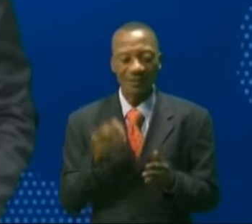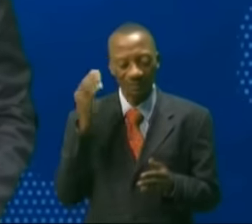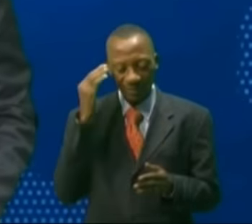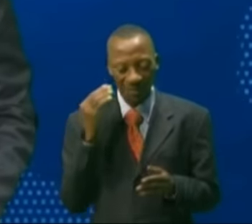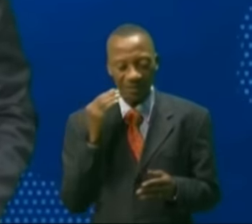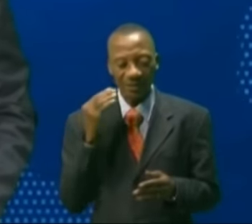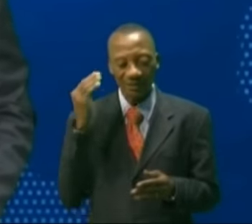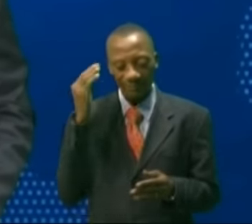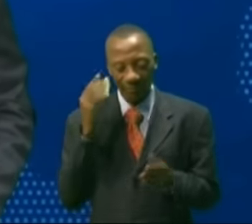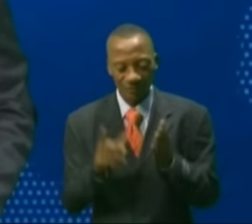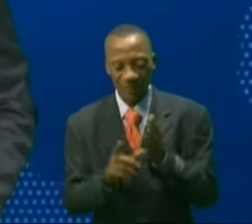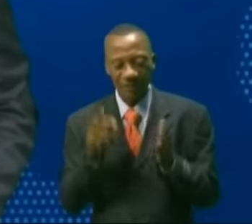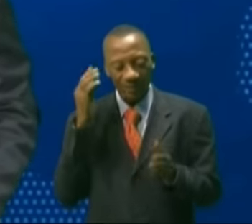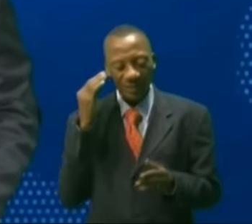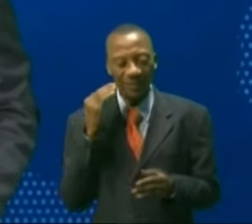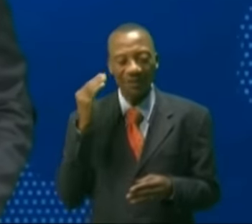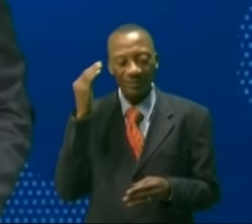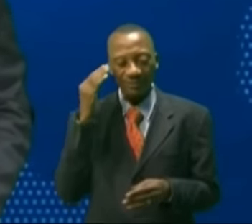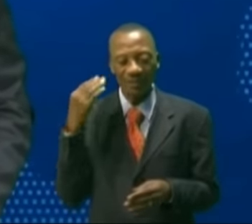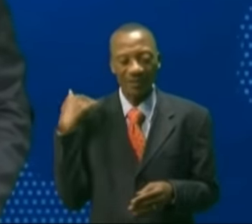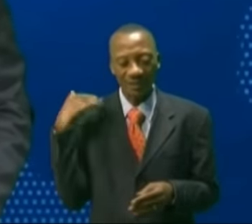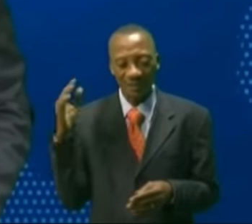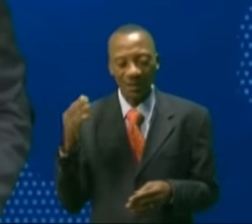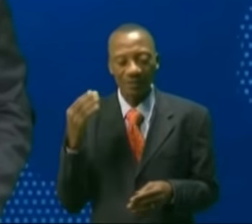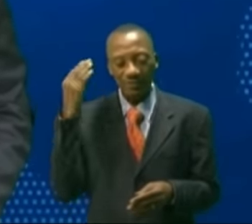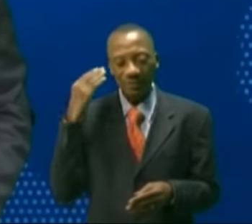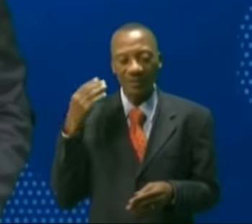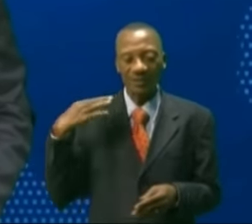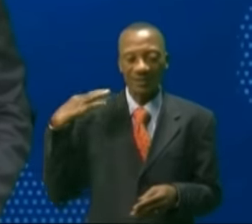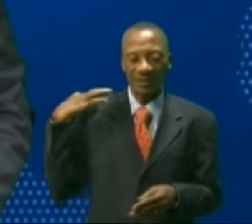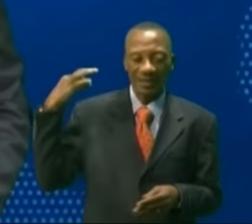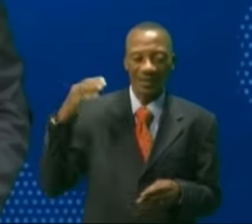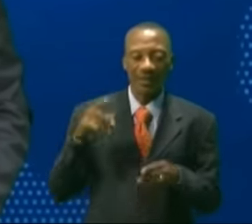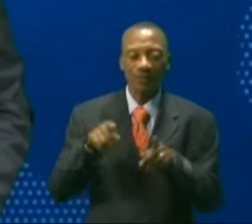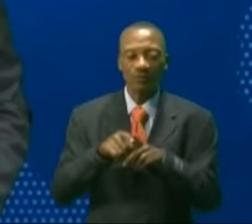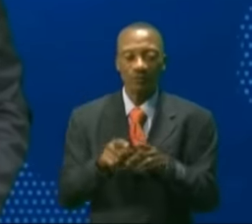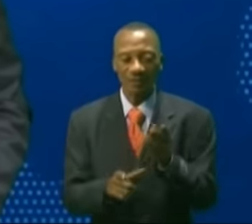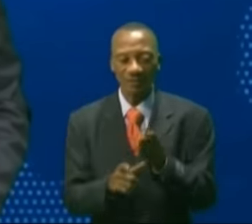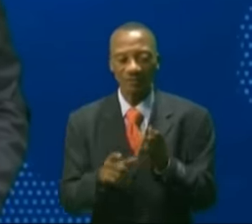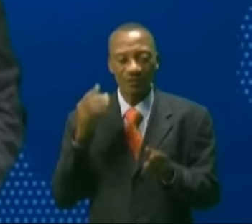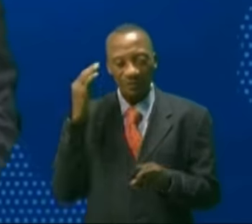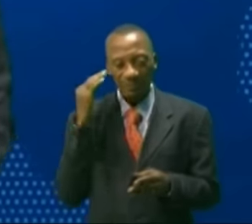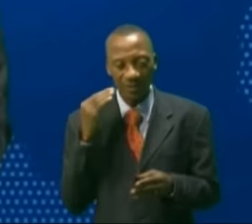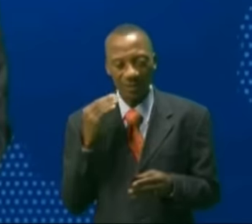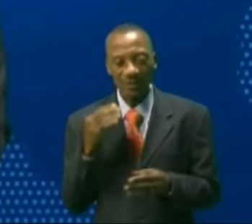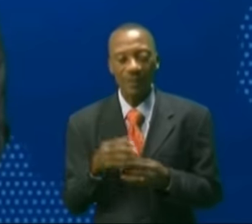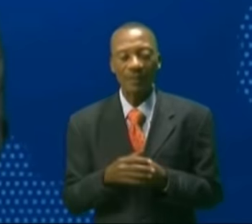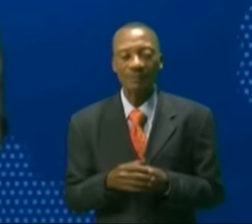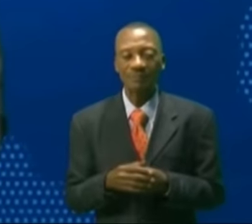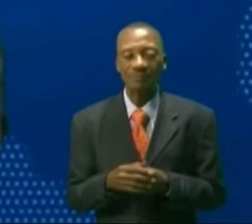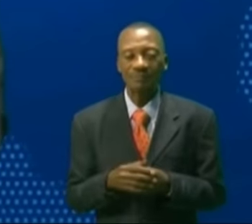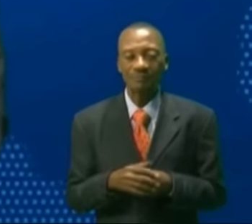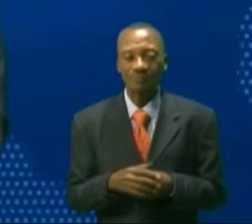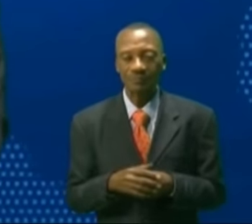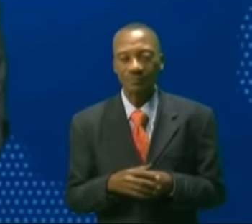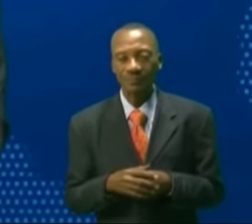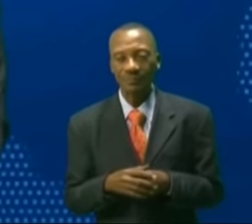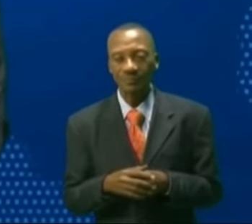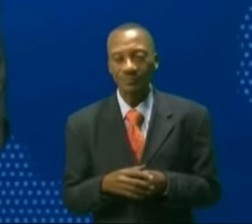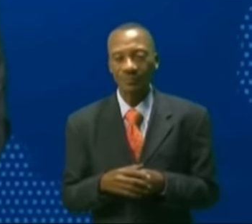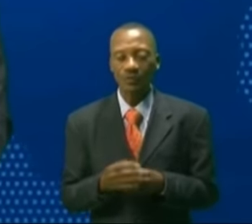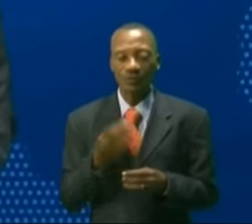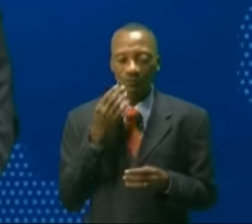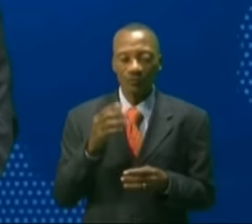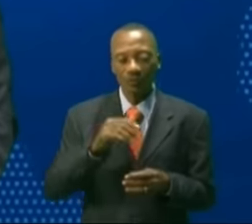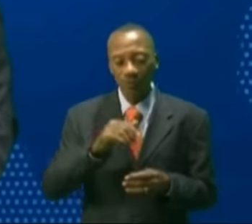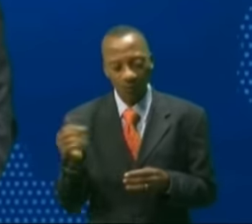d'État, de ministres délégués et des vice-ministres, vu l'arrêt sous R const 1550